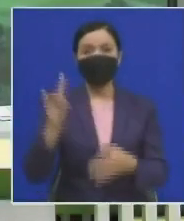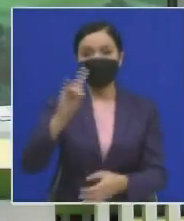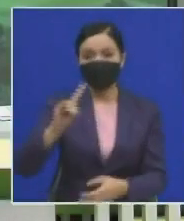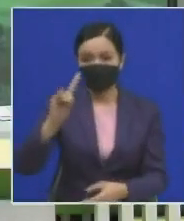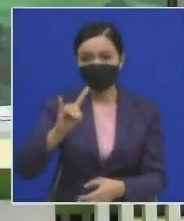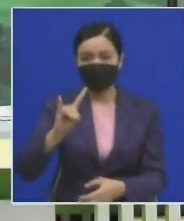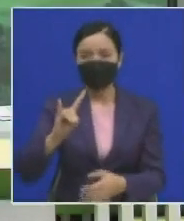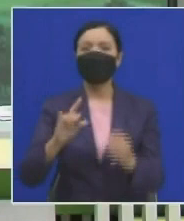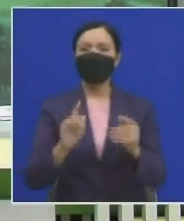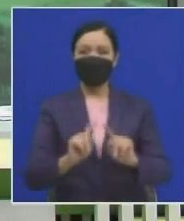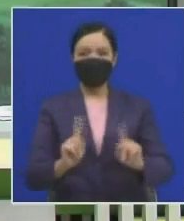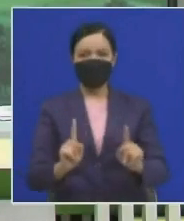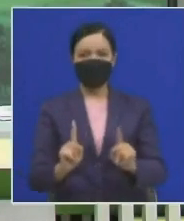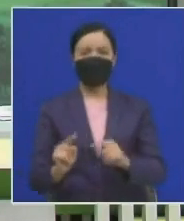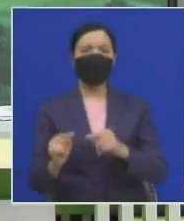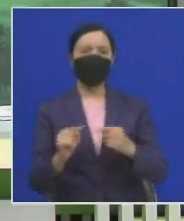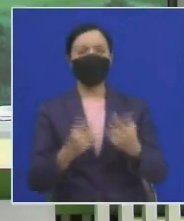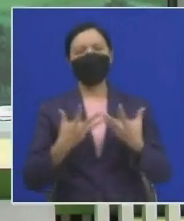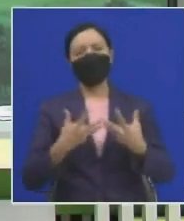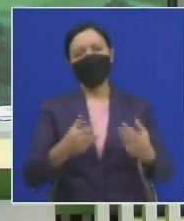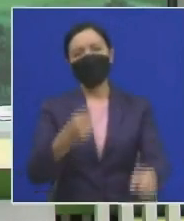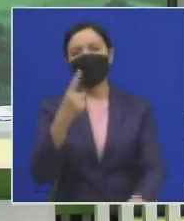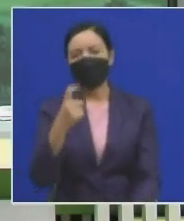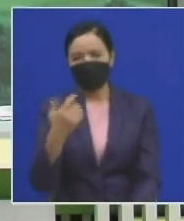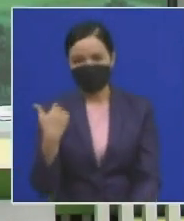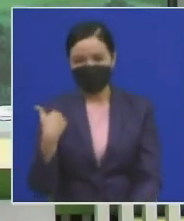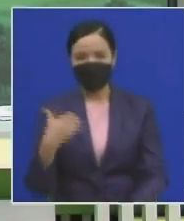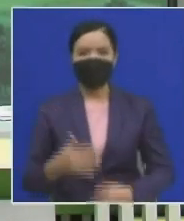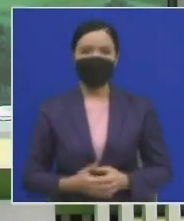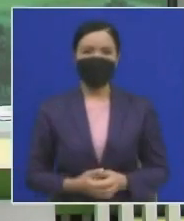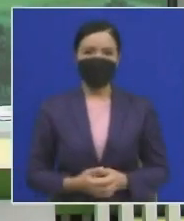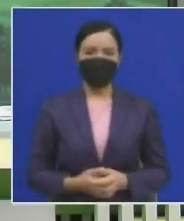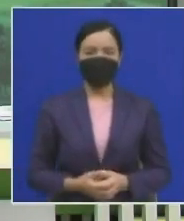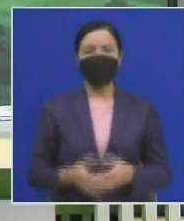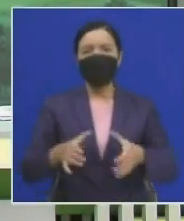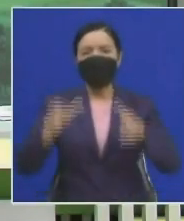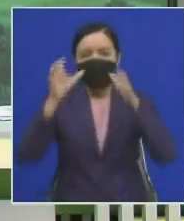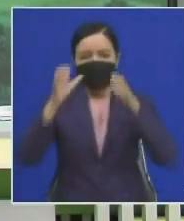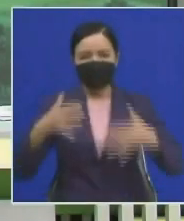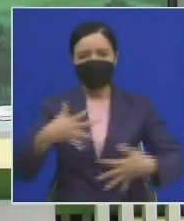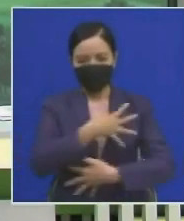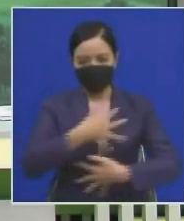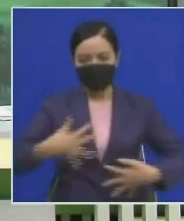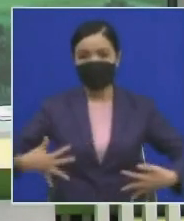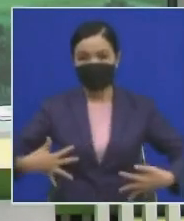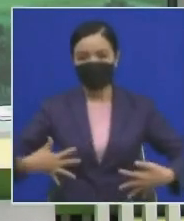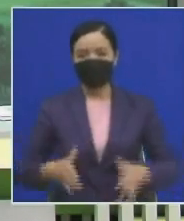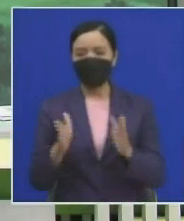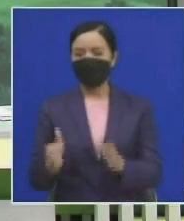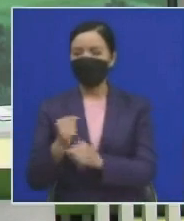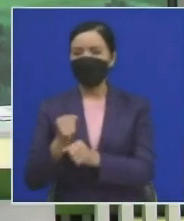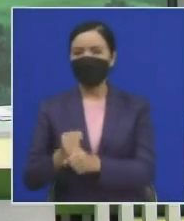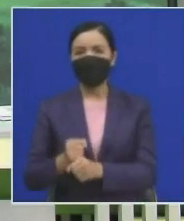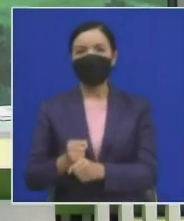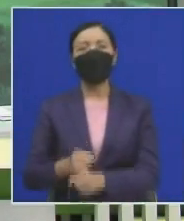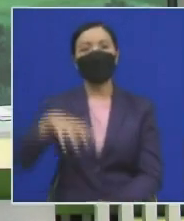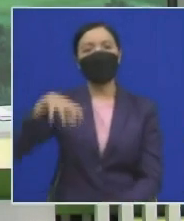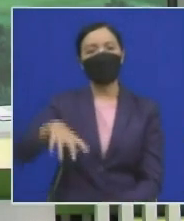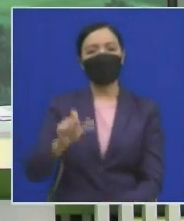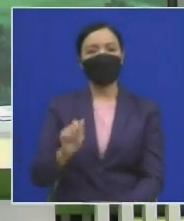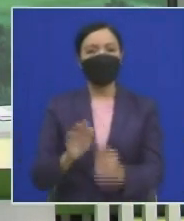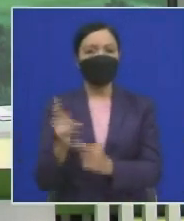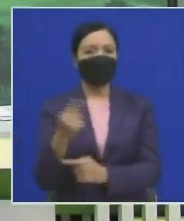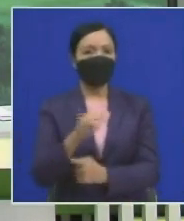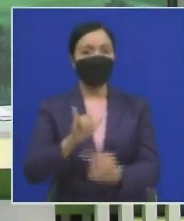เป็นความสูญเสียนะเรื่นี้ค่ะ เปคามสเสยเสอโครงเพกวทางด้านของ เจานะที่อุยานแงชาิทองภาภูมิ